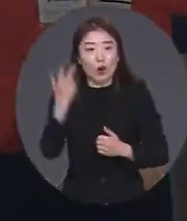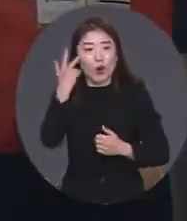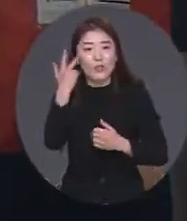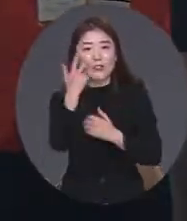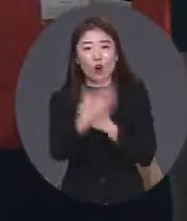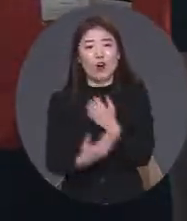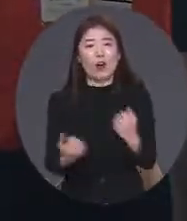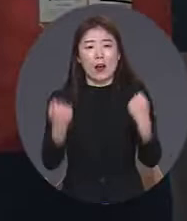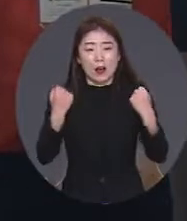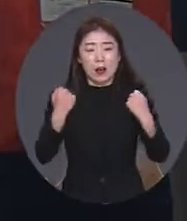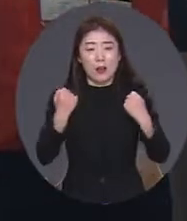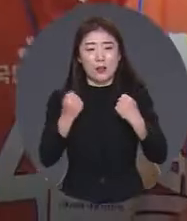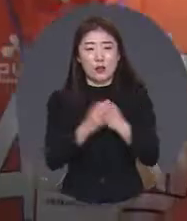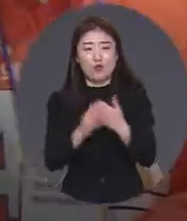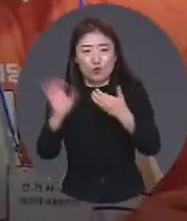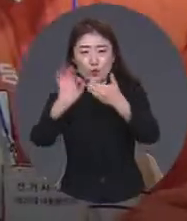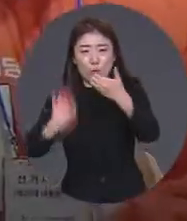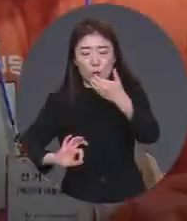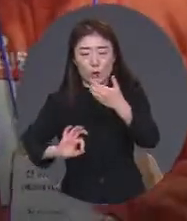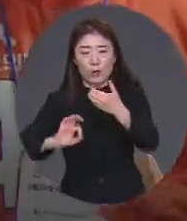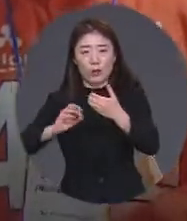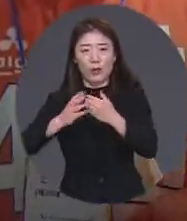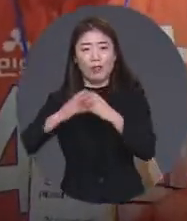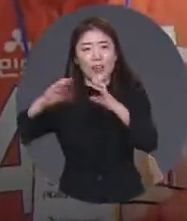90%를 건강보험으로 보장하는 내용의